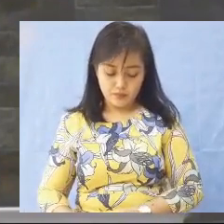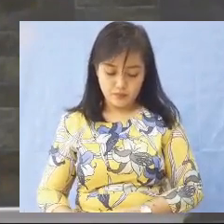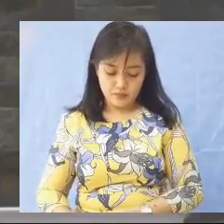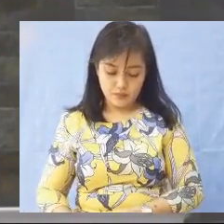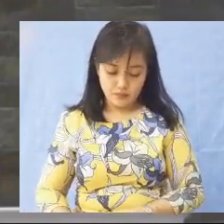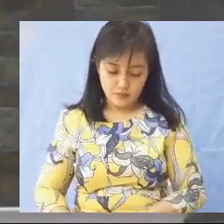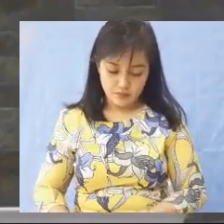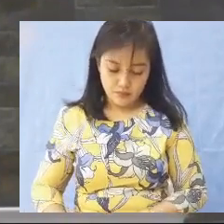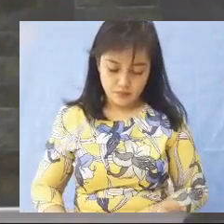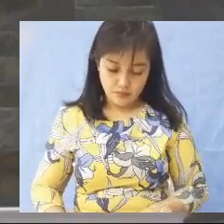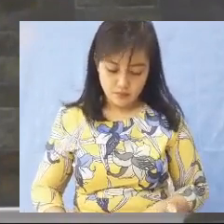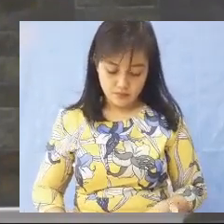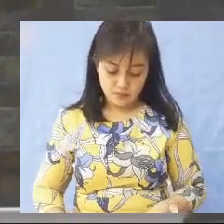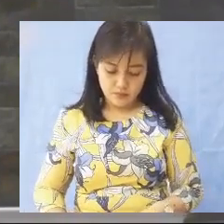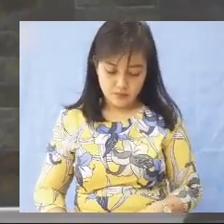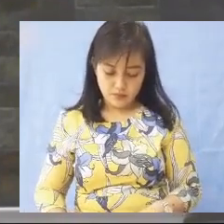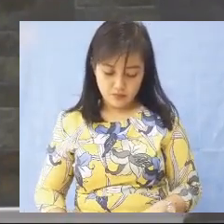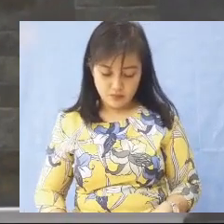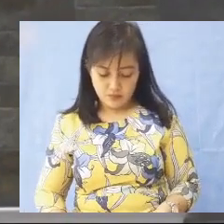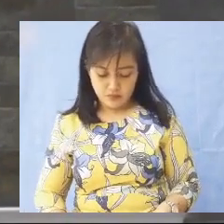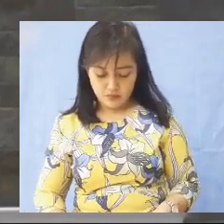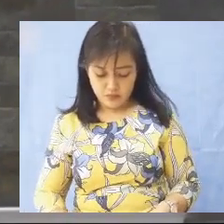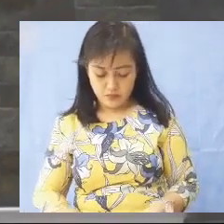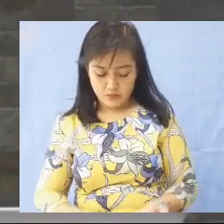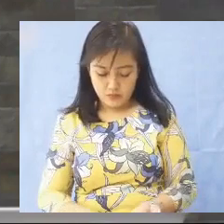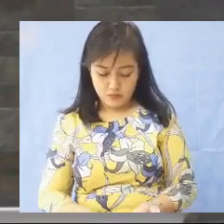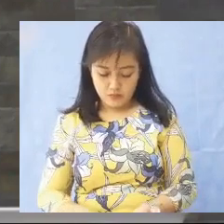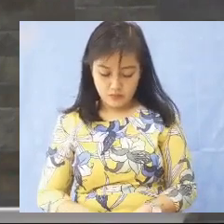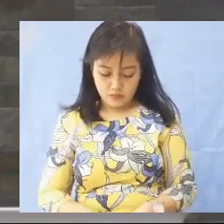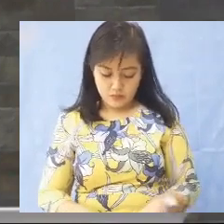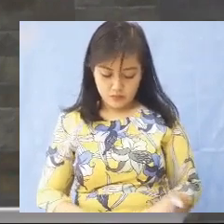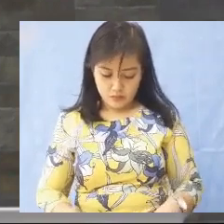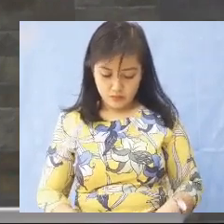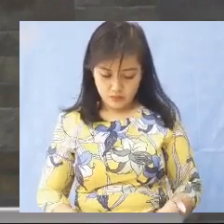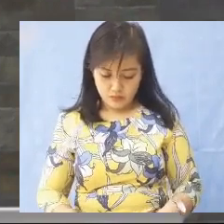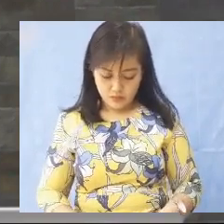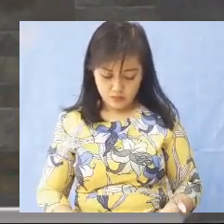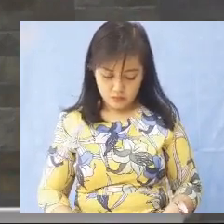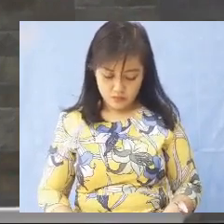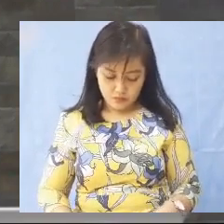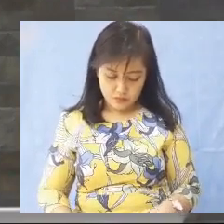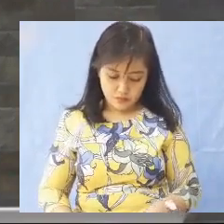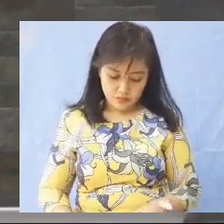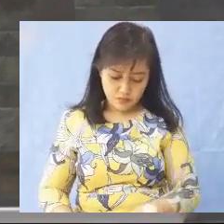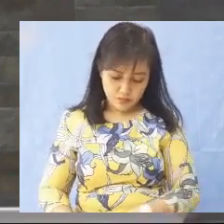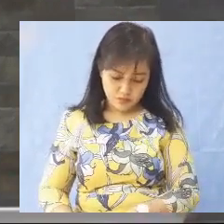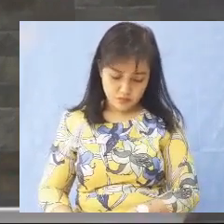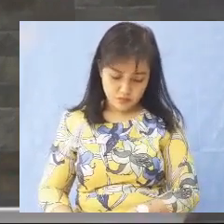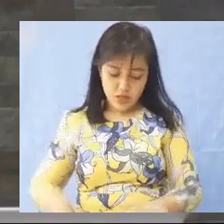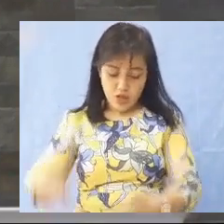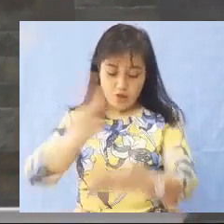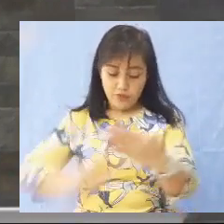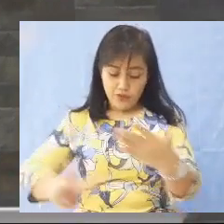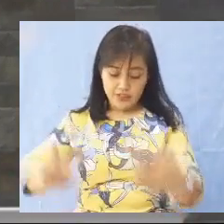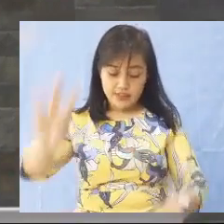Psalms 51. So sa Job chapter 14 in verse number 7 to 9.